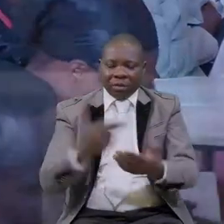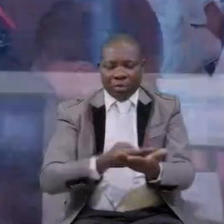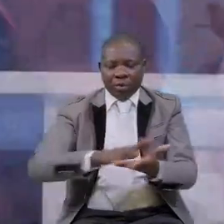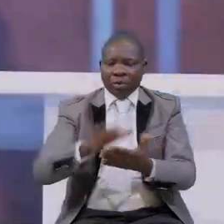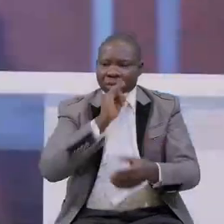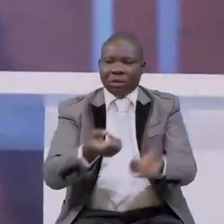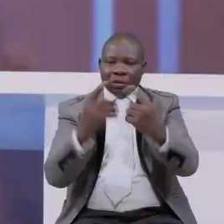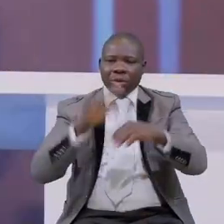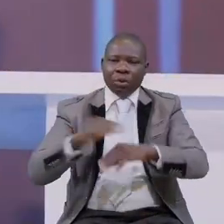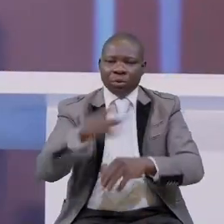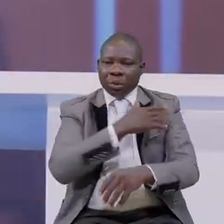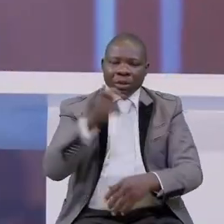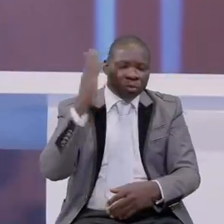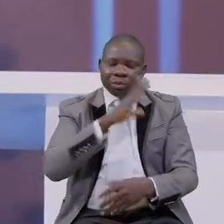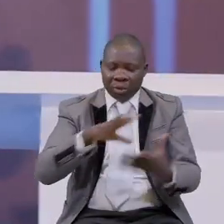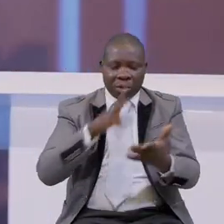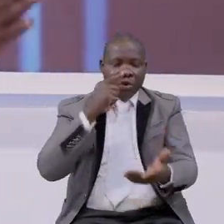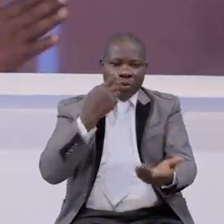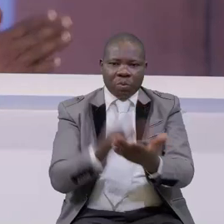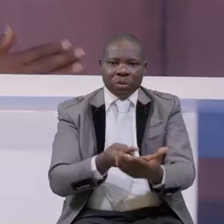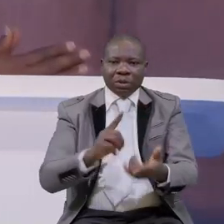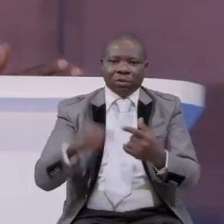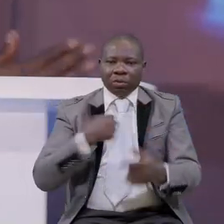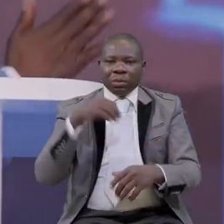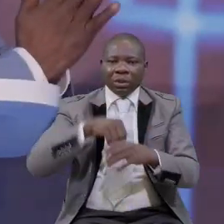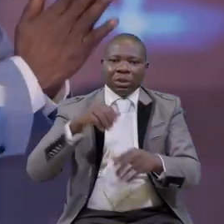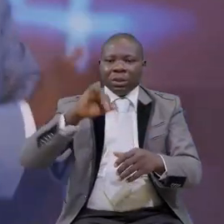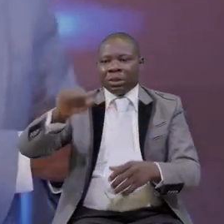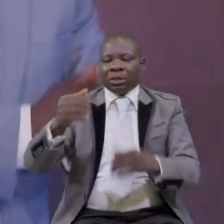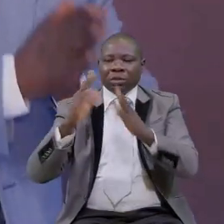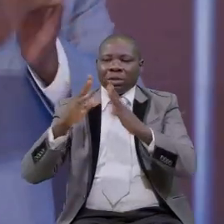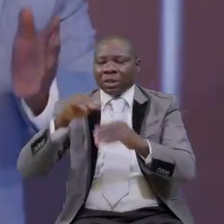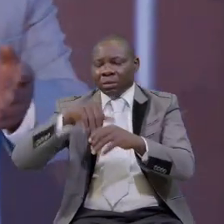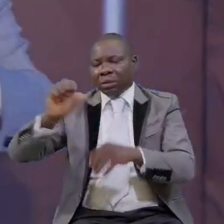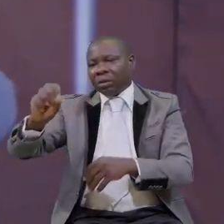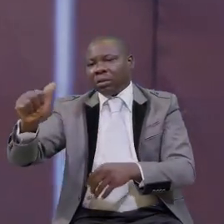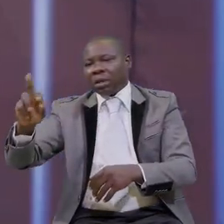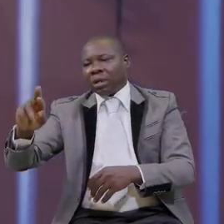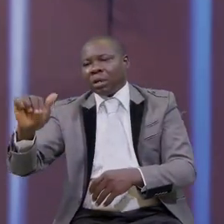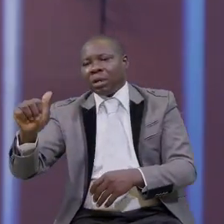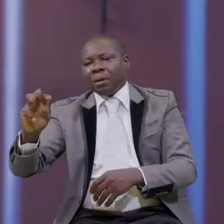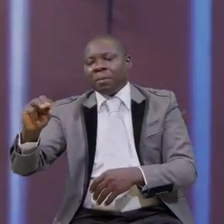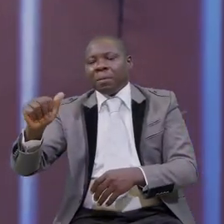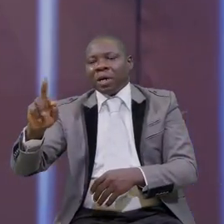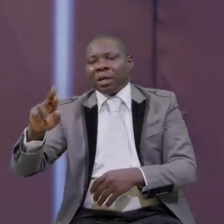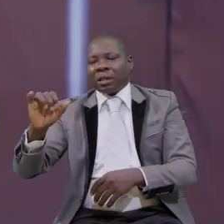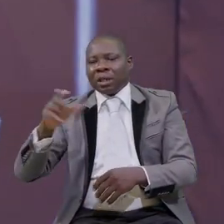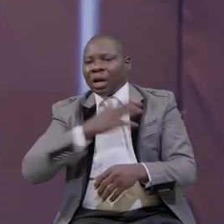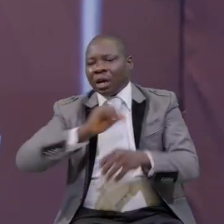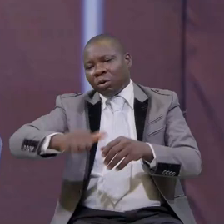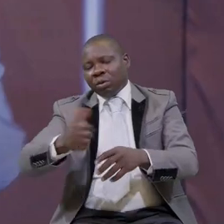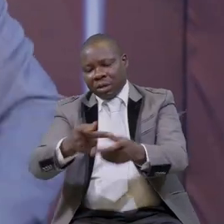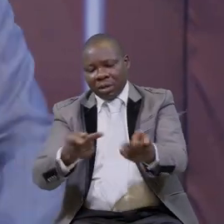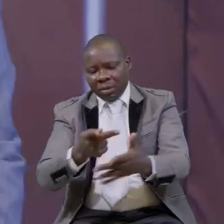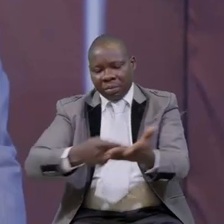Samarie, et jusqu'aux extrémités de la terre. Maintenant, nous traitons de l'onction initiale. Dans cette